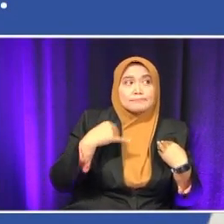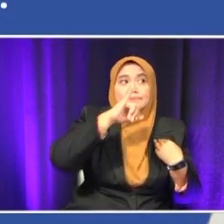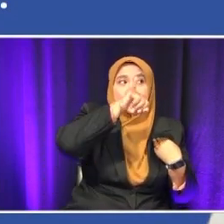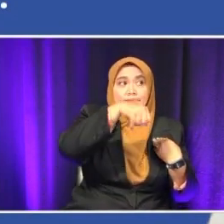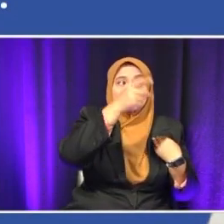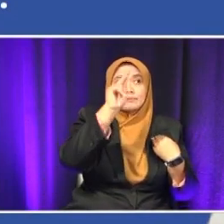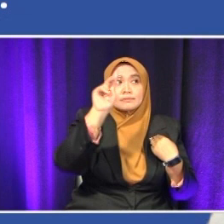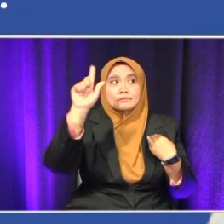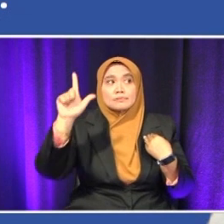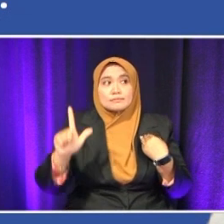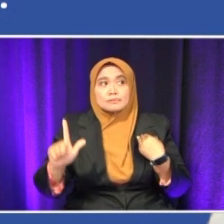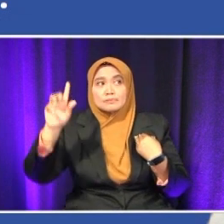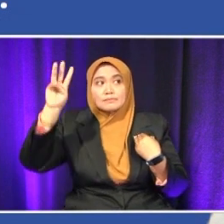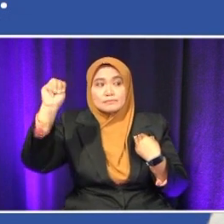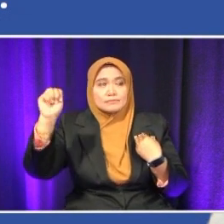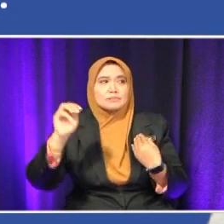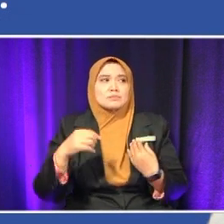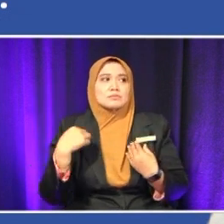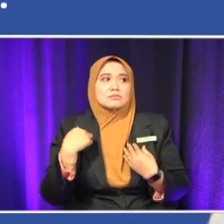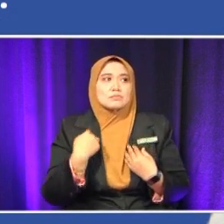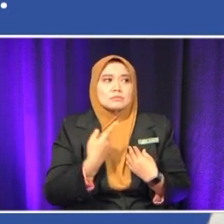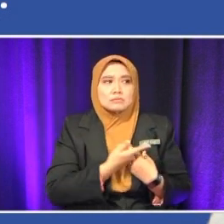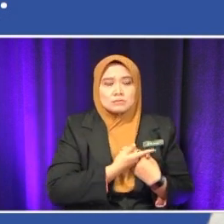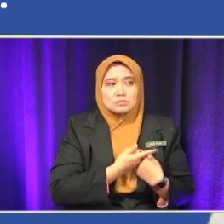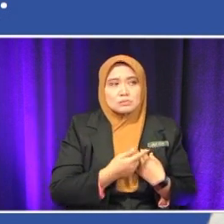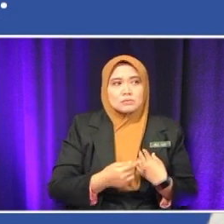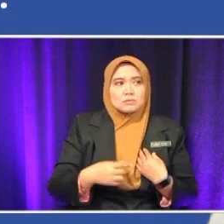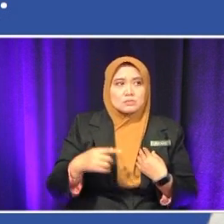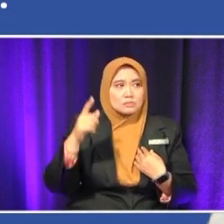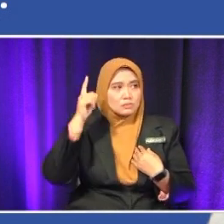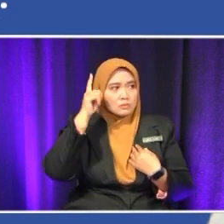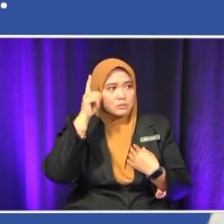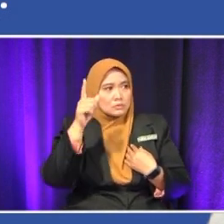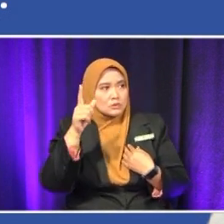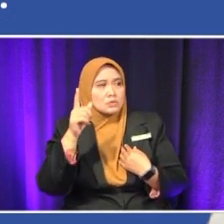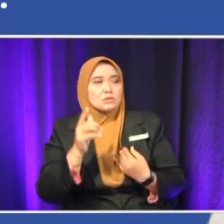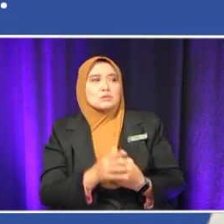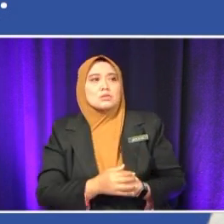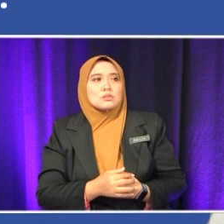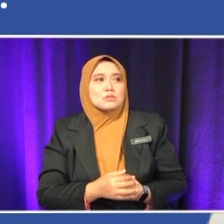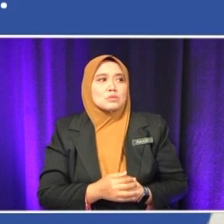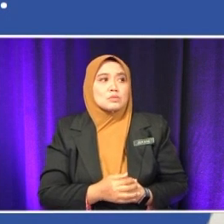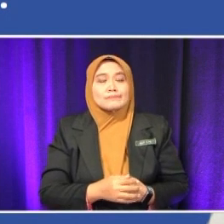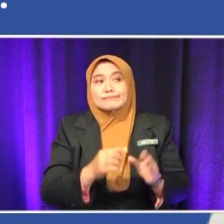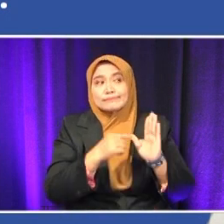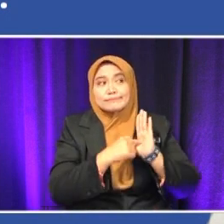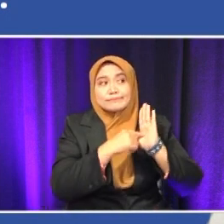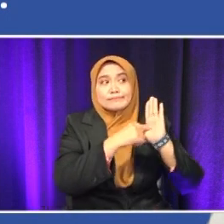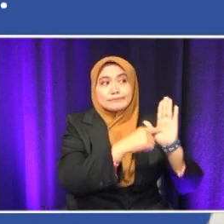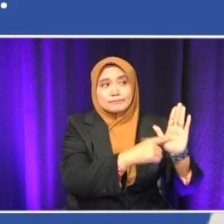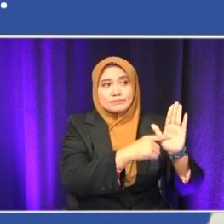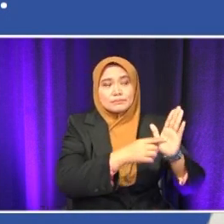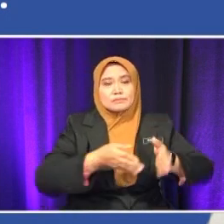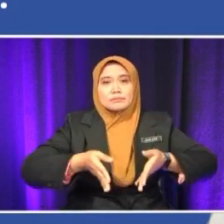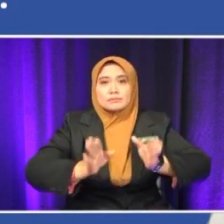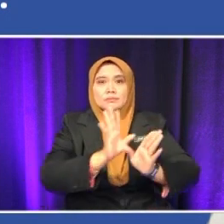bila kita dah nampak rajah, kemudian kita baca soalan. Graf terarah berpemberat di bawah menunjukkan laluan dan